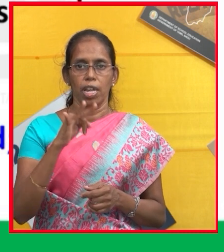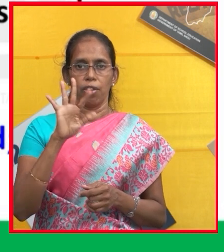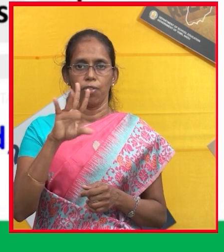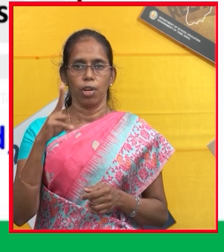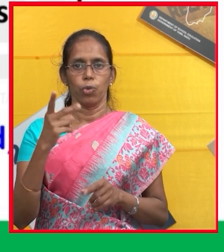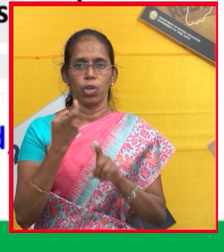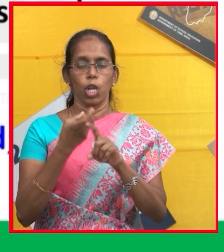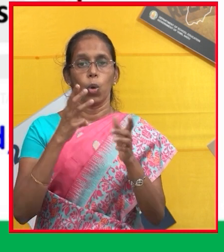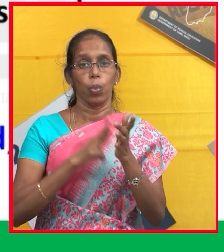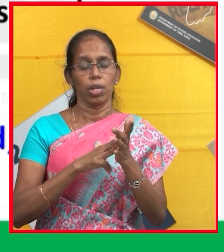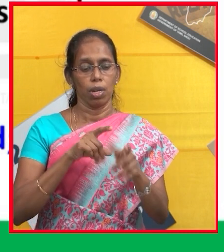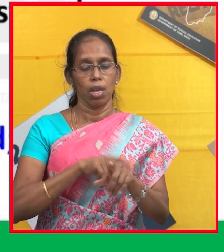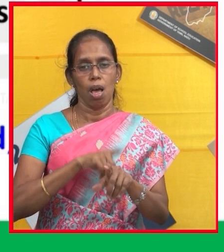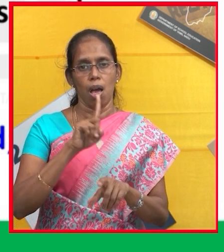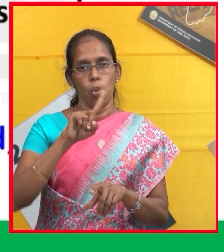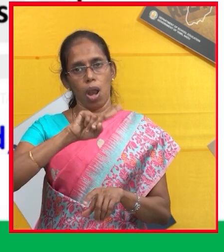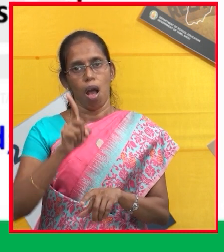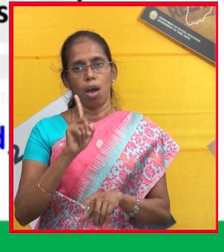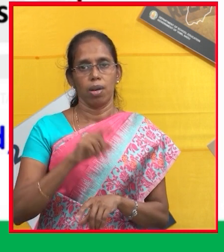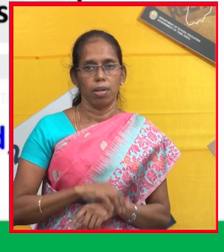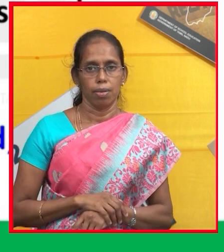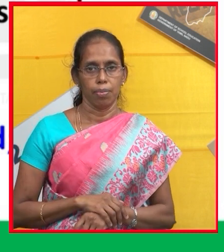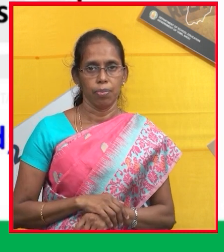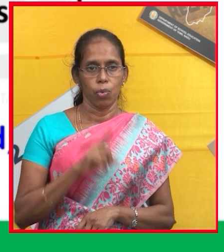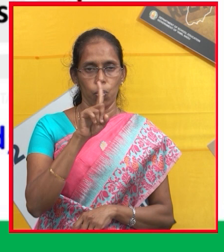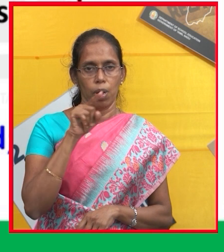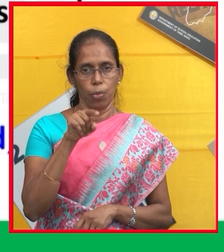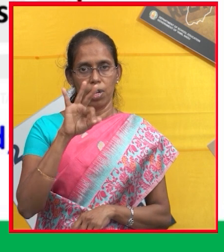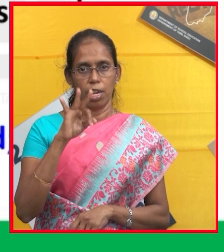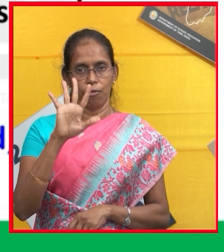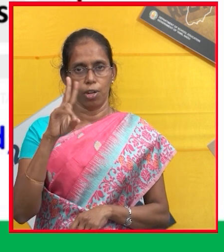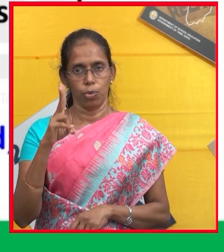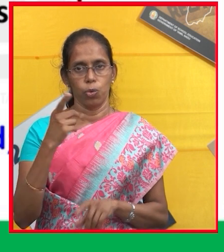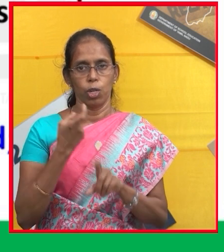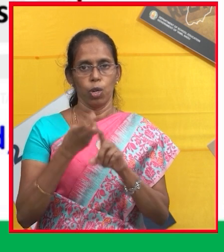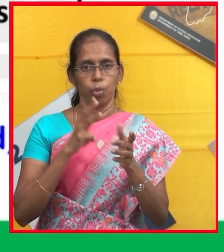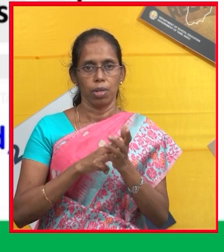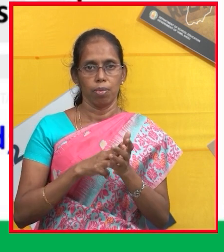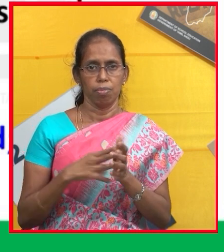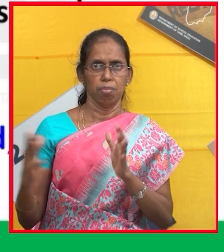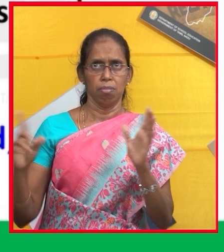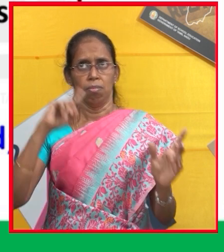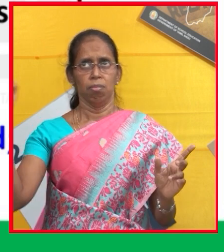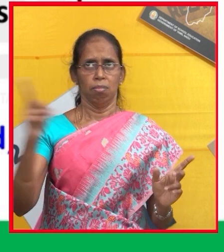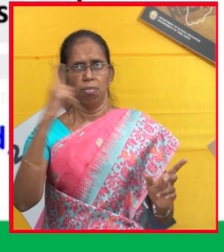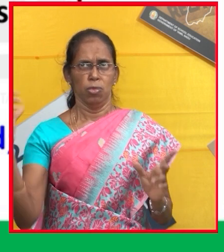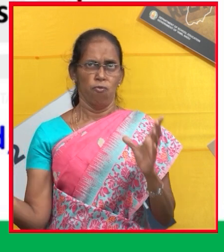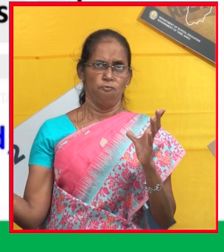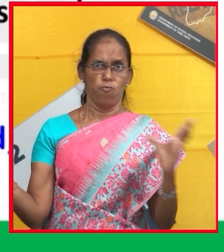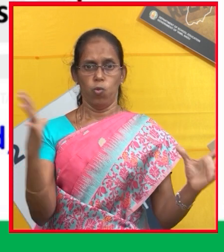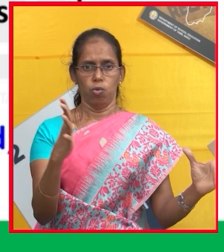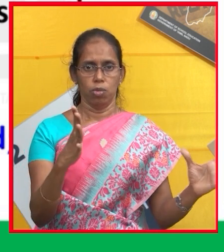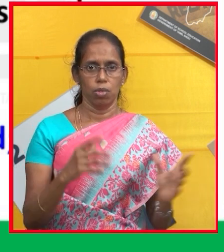hour, exactly 1.852 kilometer per hour, which is about a hurricane force of wind on